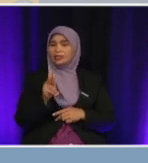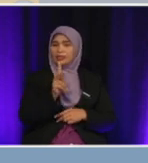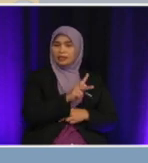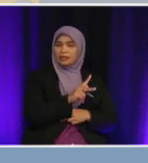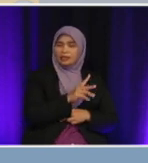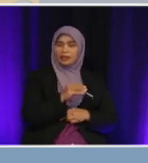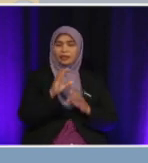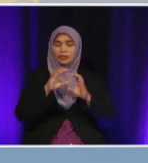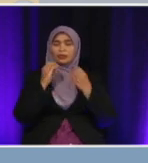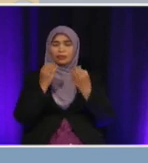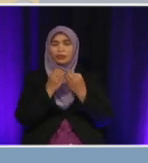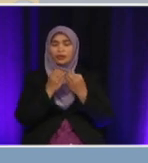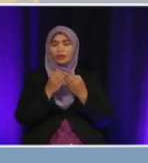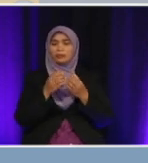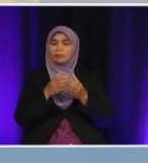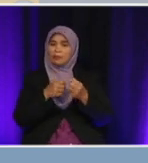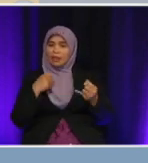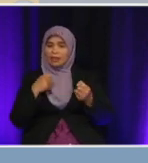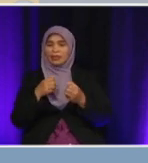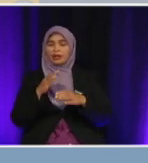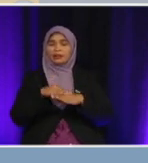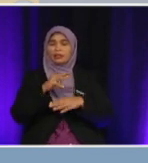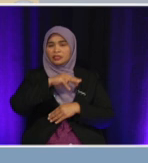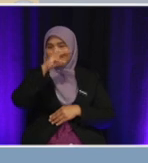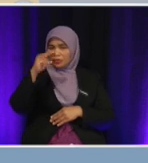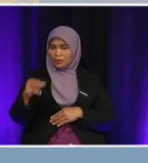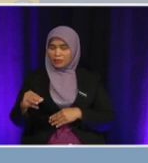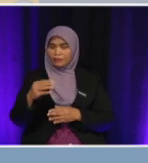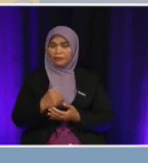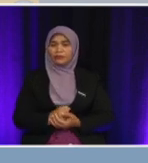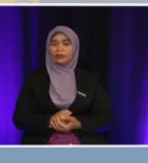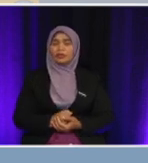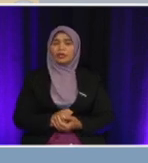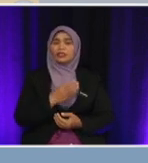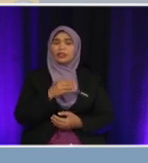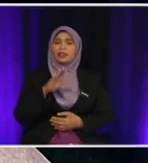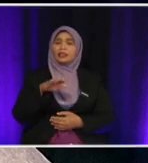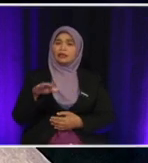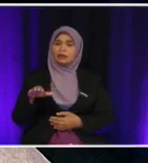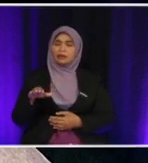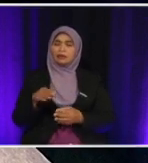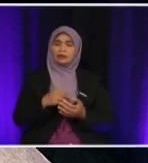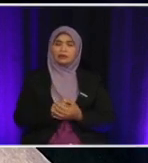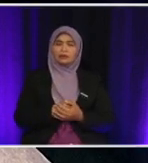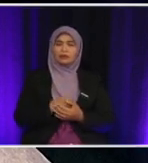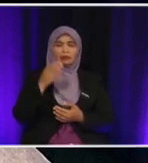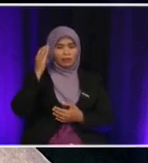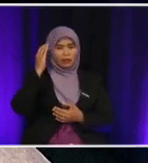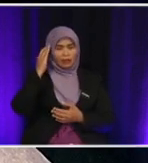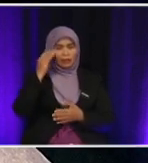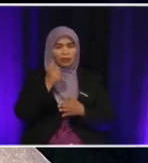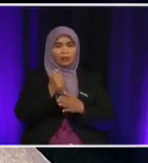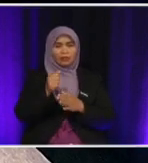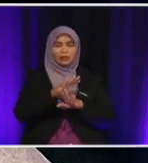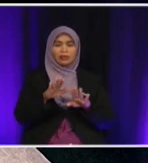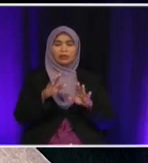kumpulan pemanah di atas bukit Oke terima kasih Abang Aiman kita dan adik-adik atau pembunuh murid tahu tak kumpulan